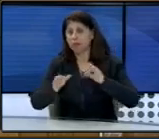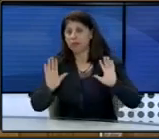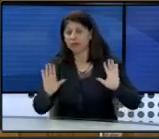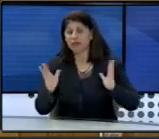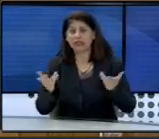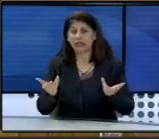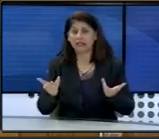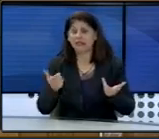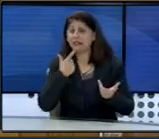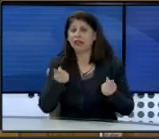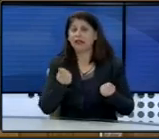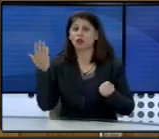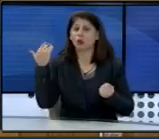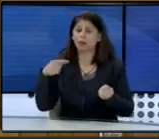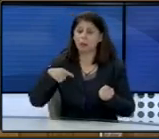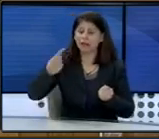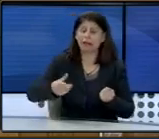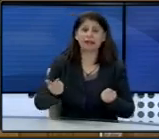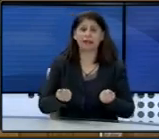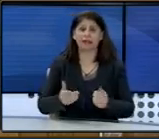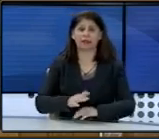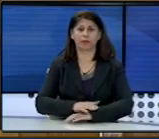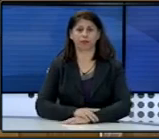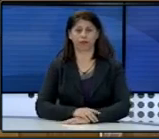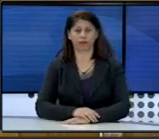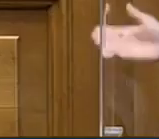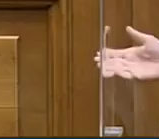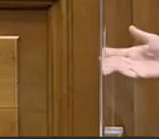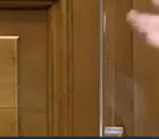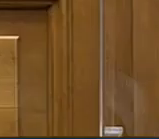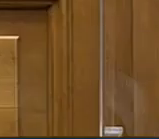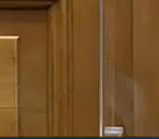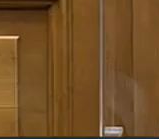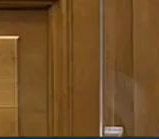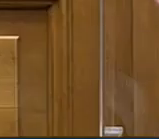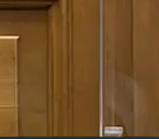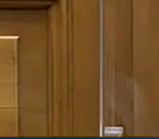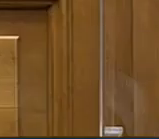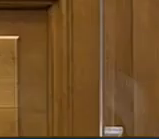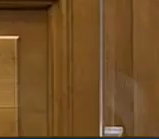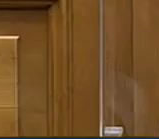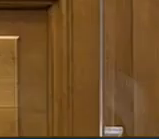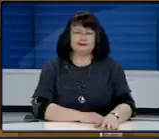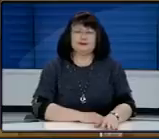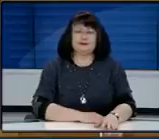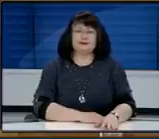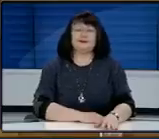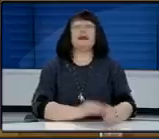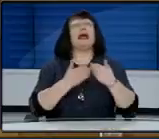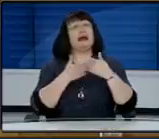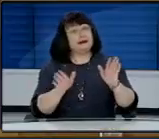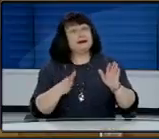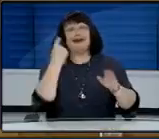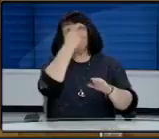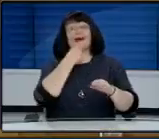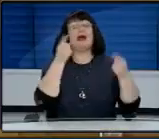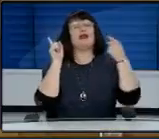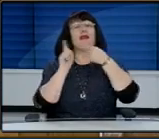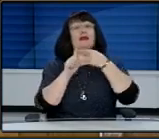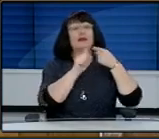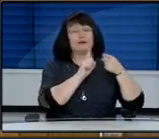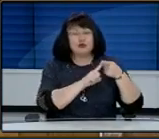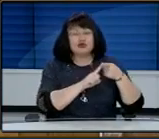εξηγήσατε τι έγινε τότε και τι έγινε μετά, και τονίζατε και δημόσια και στις κατηδίαν επαφές μας